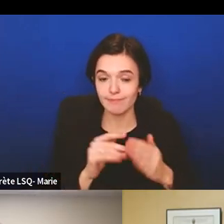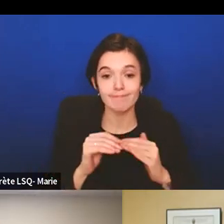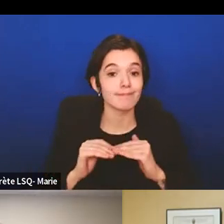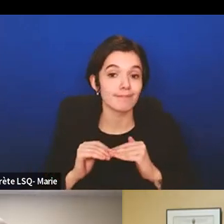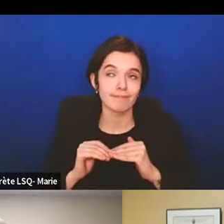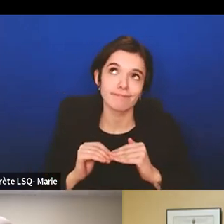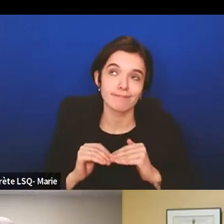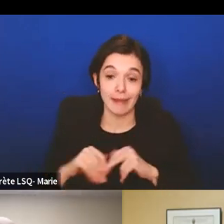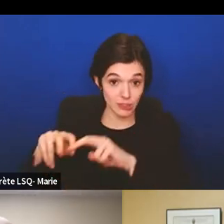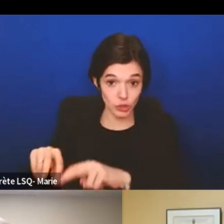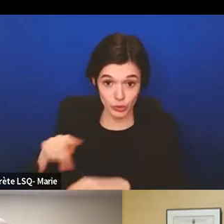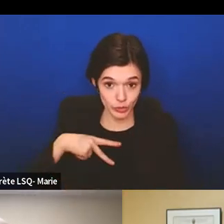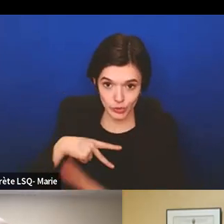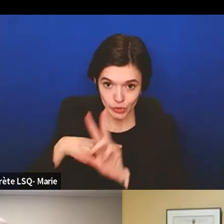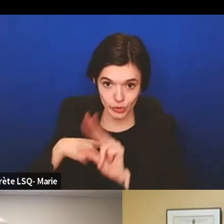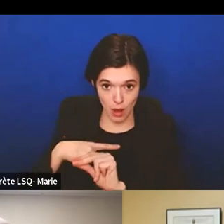dans notre étude,